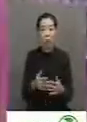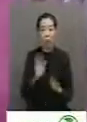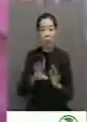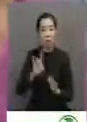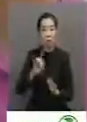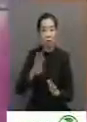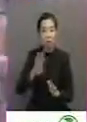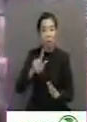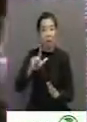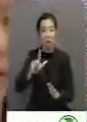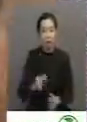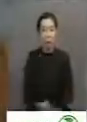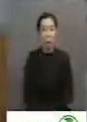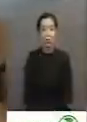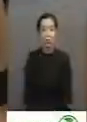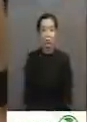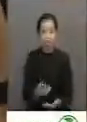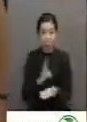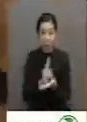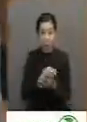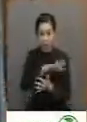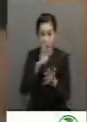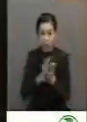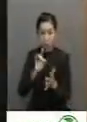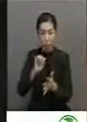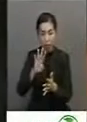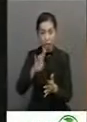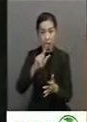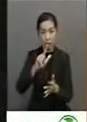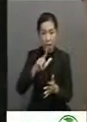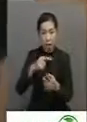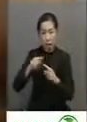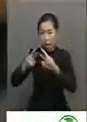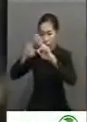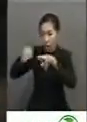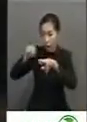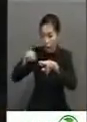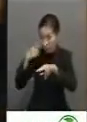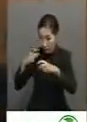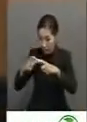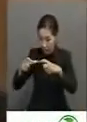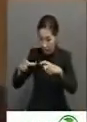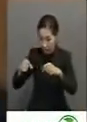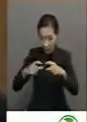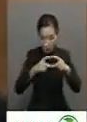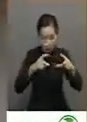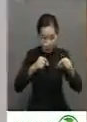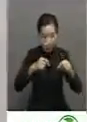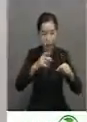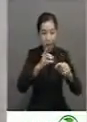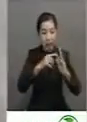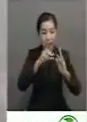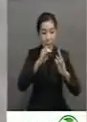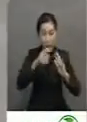า84ล้านบาทเท่านั้นยังไม่พอค่ะบอกว่าร้านค้าที่มีเครื่องชำระเงินอิเล็กทรอนิกส์ผ่านบัตรเดบิตก็จะได้รับโชคไป